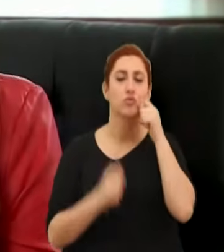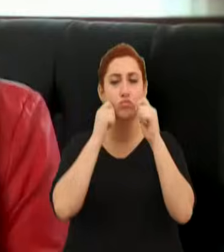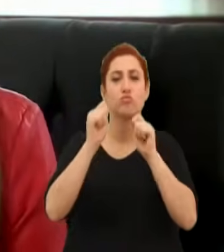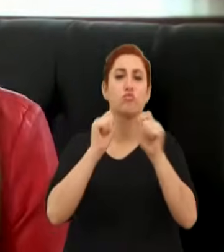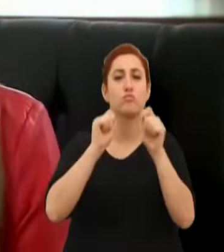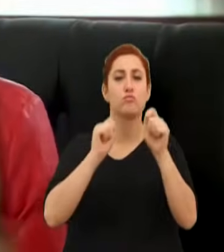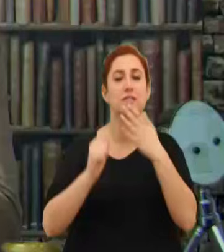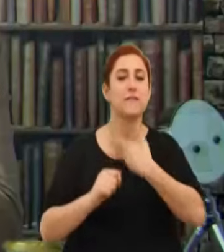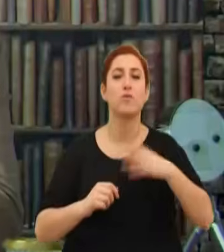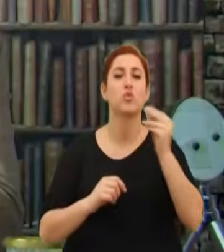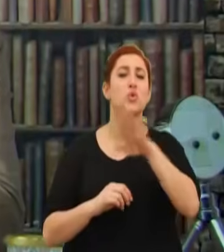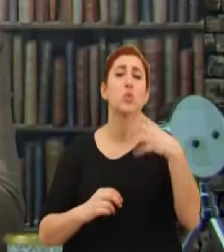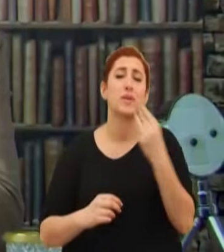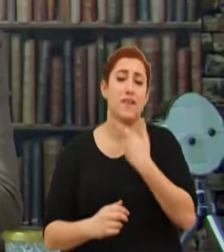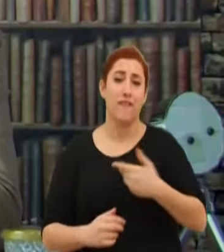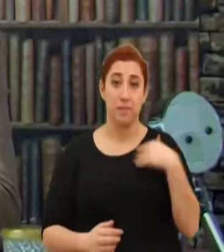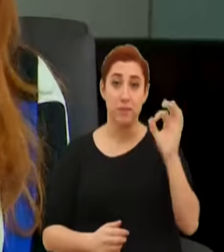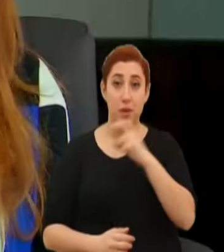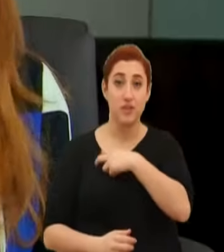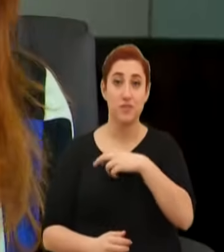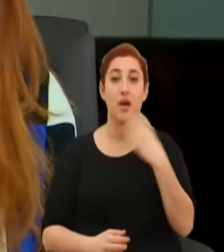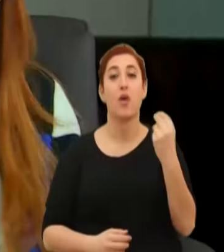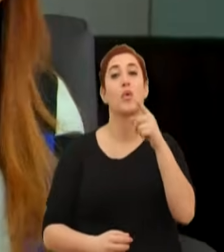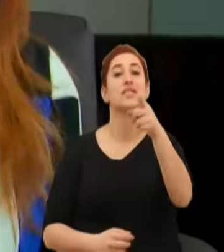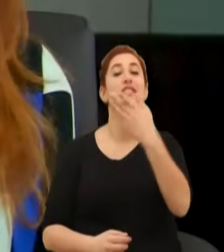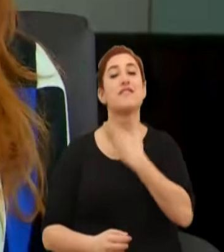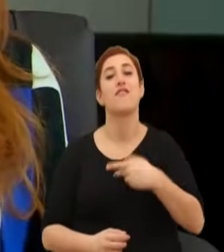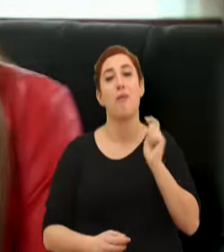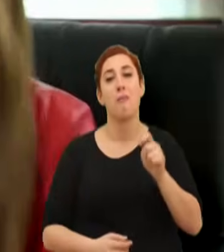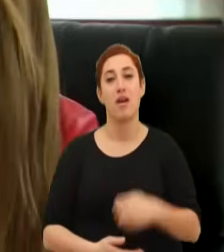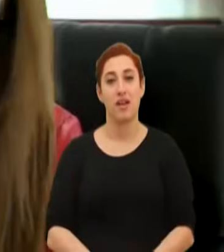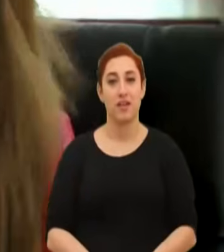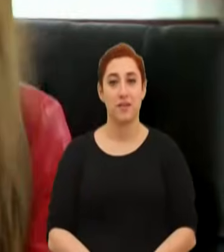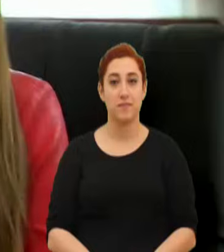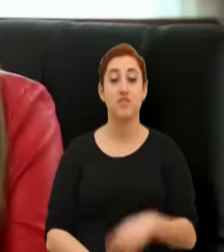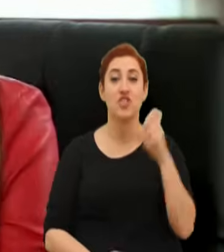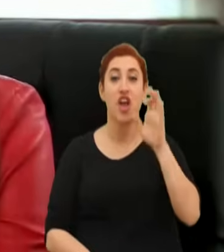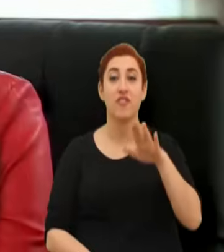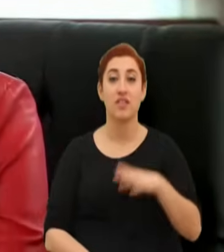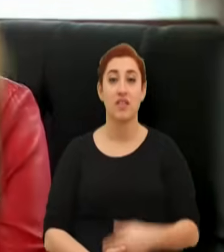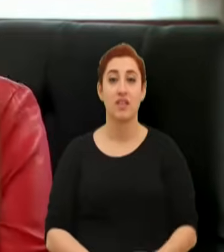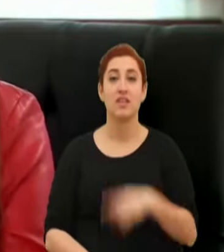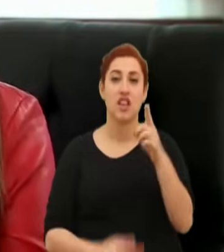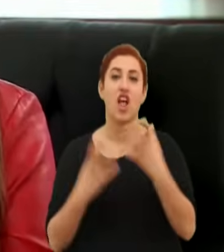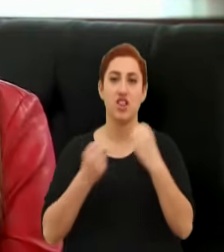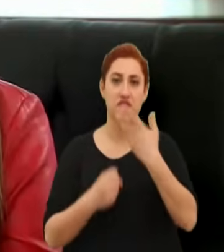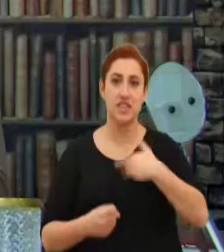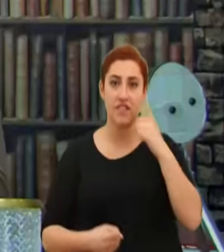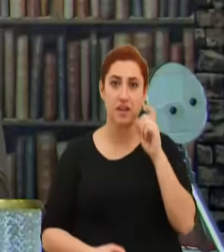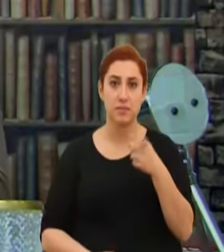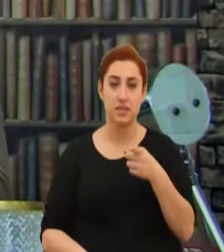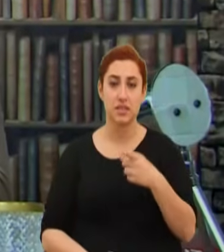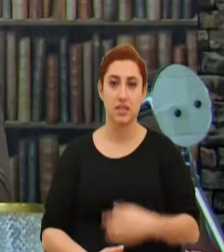mıncır mıncır yiyorum. Çocuklara bayılırım ben. Değil mi aşkım? Ay onlar da size bayılırlar. Cavidan, sen alışveriş sever